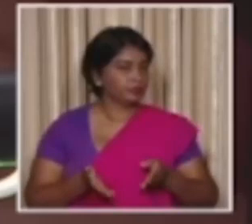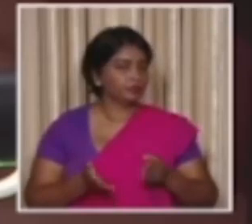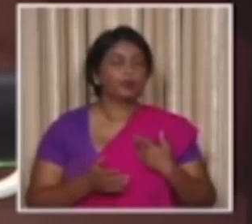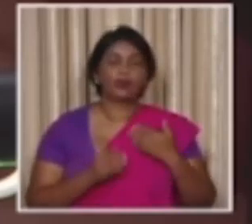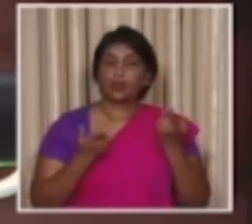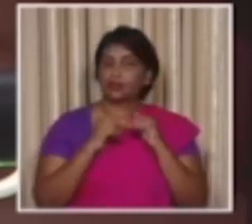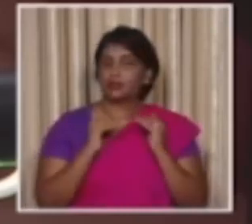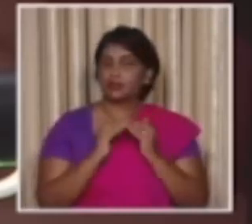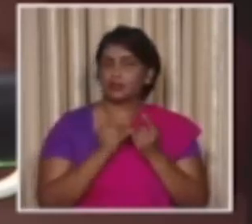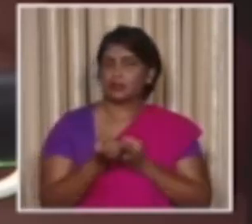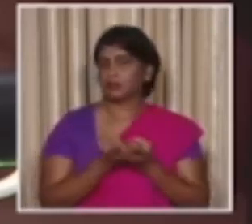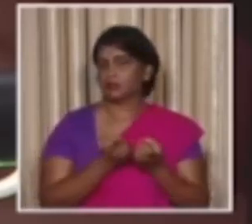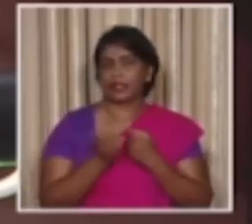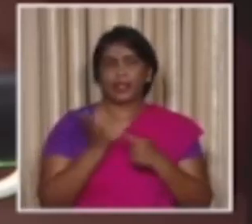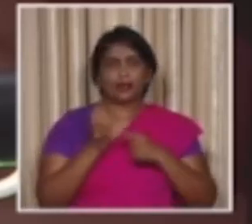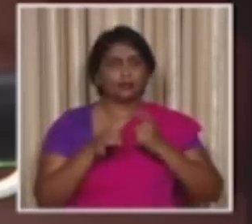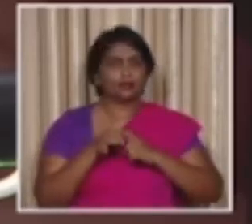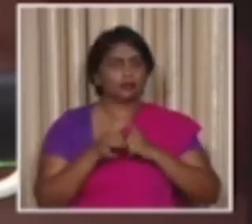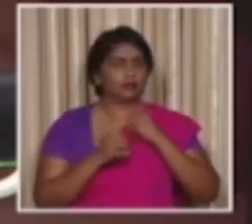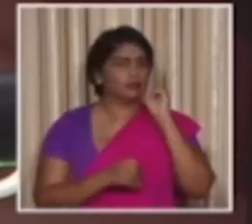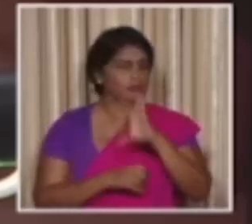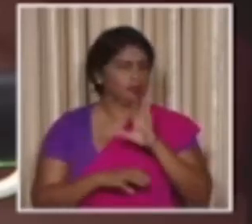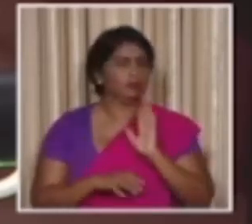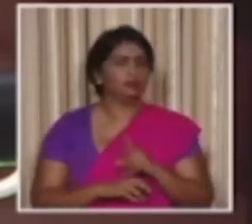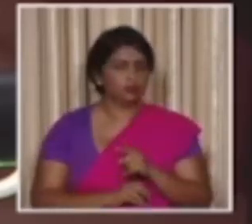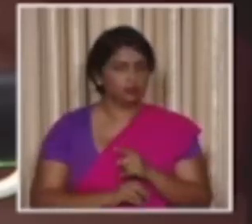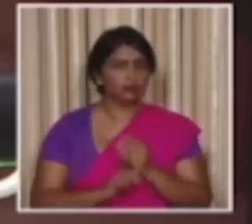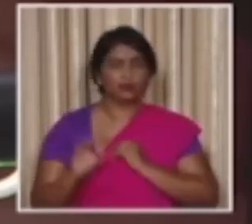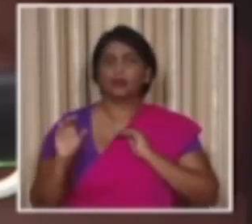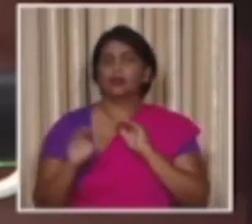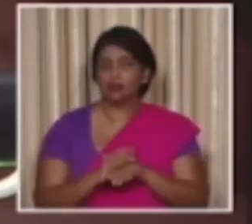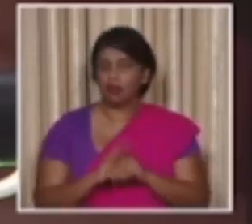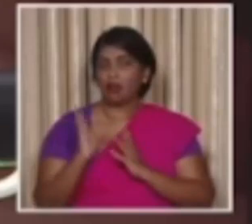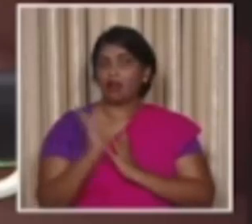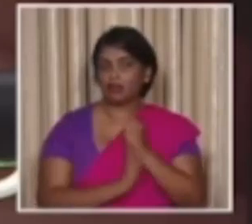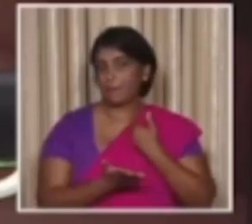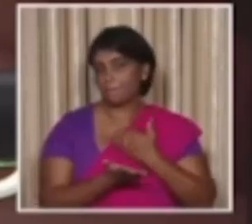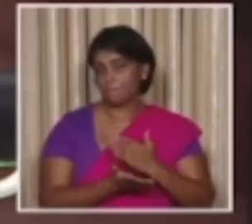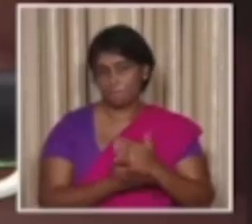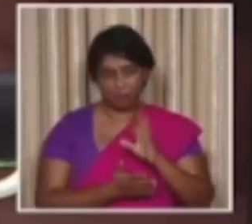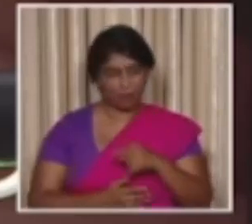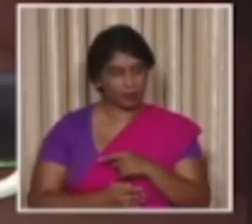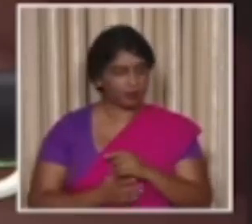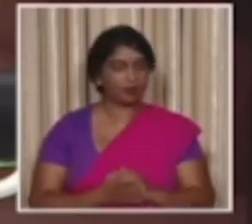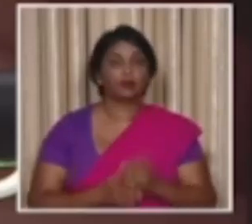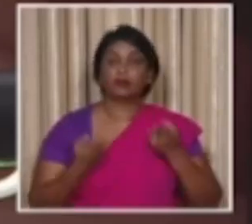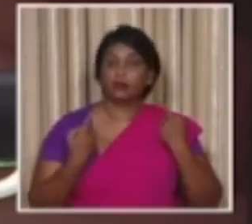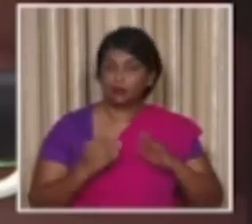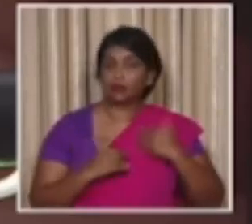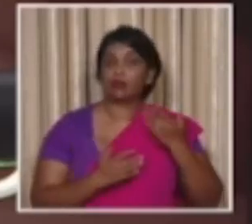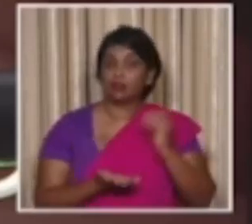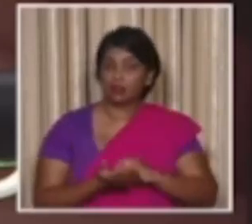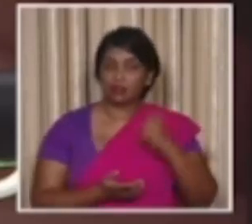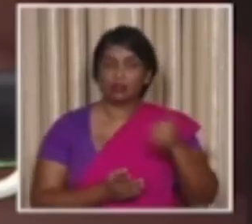समान लेस तरग करुवंट टेंडर किदिरिपत् किरीम संदाहा तिबेन प्रविष्ट वीमे आयतियट बाधा करला तिबेन इन पशुए तवत्